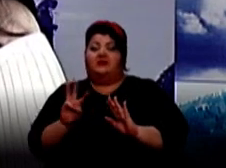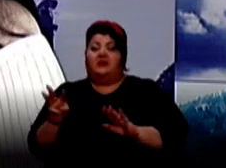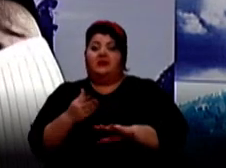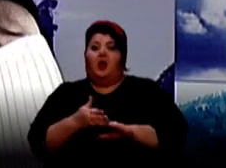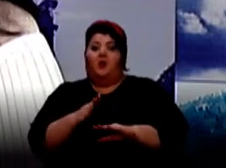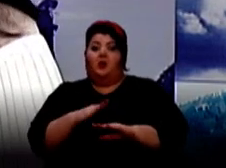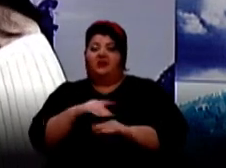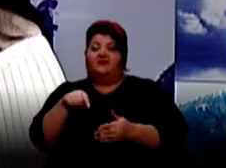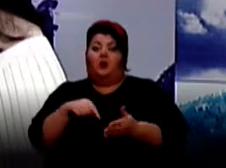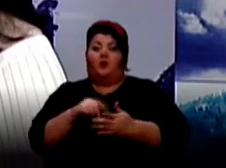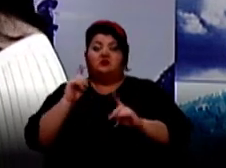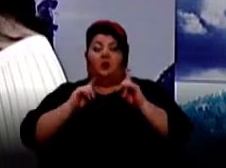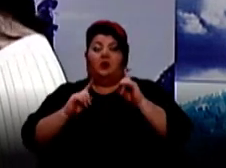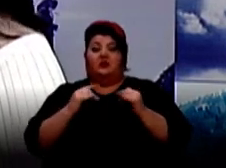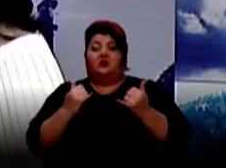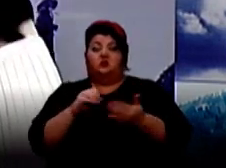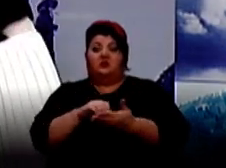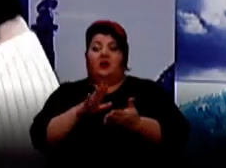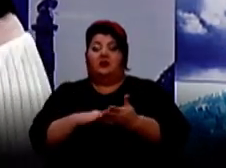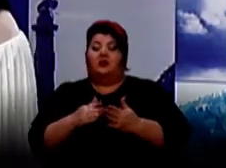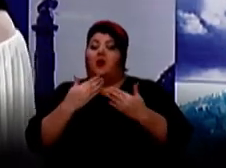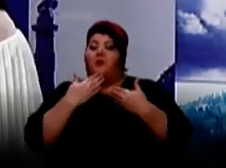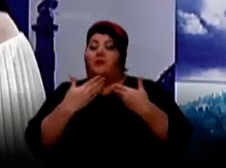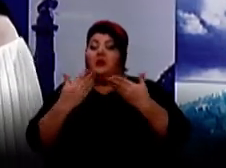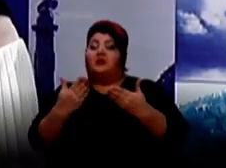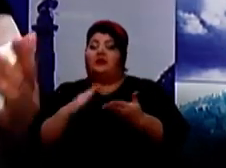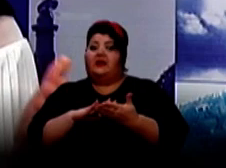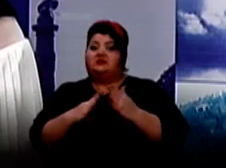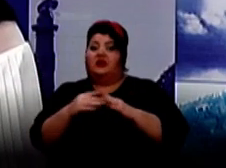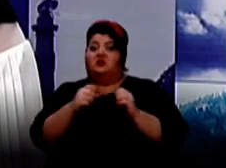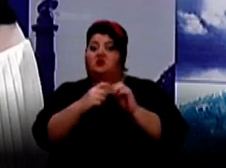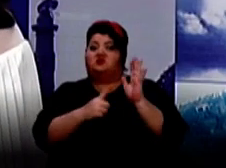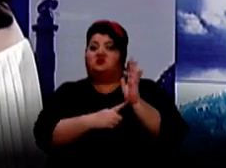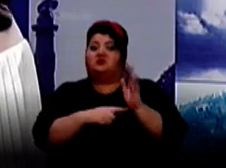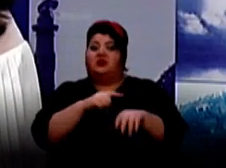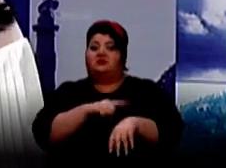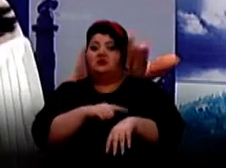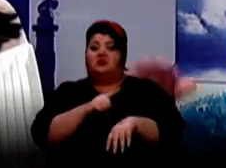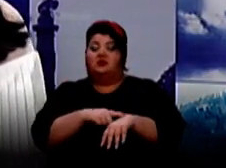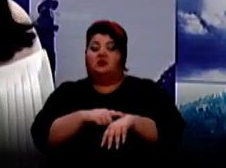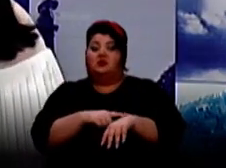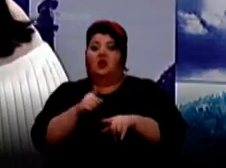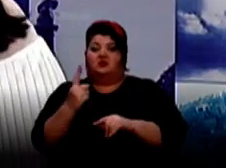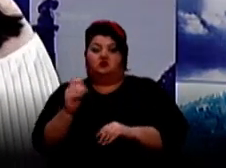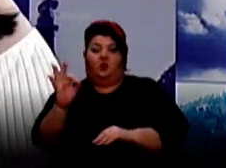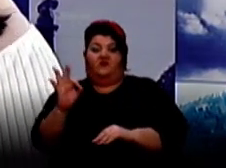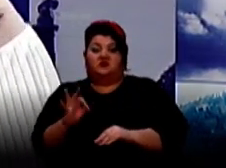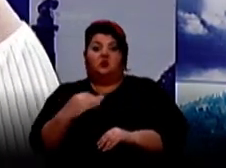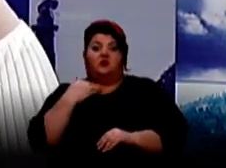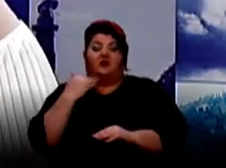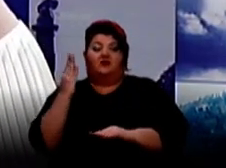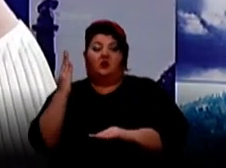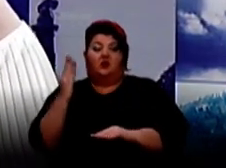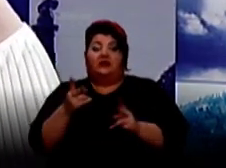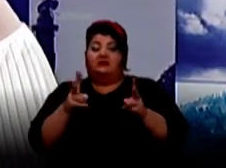полтавець Андрій Шаповал сьогодні зареєстрував петицію. Станом на 16-ту годину вона набрала 100% голосів, а до розгляду її залишилося